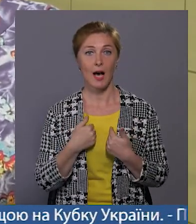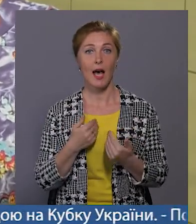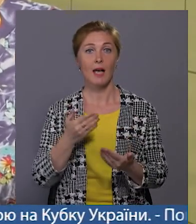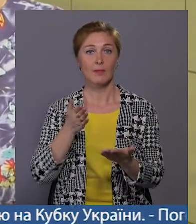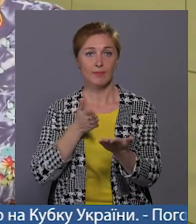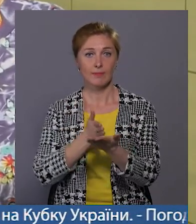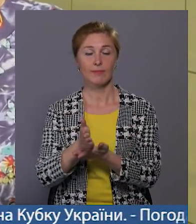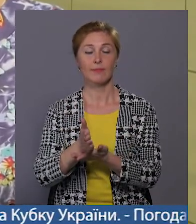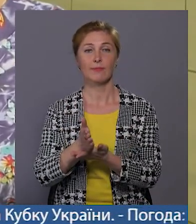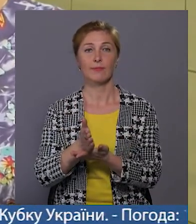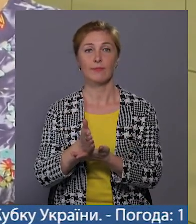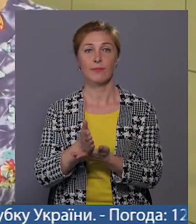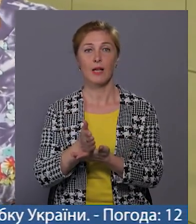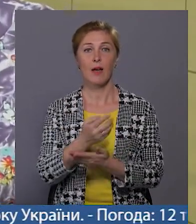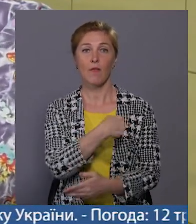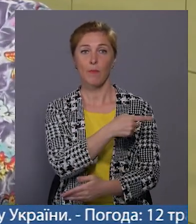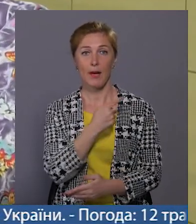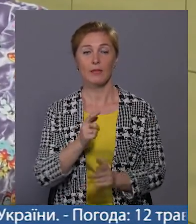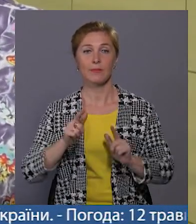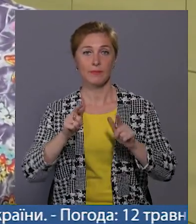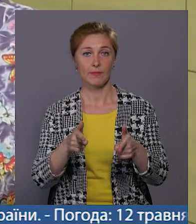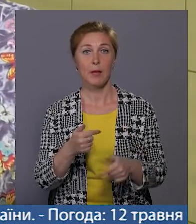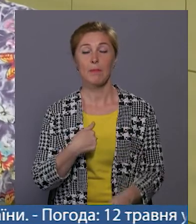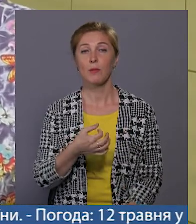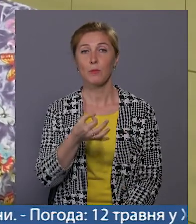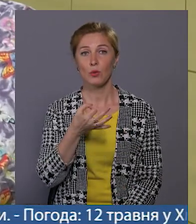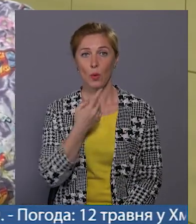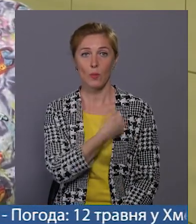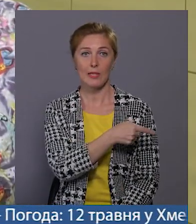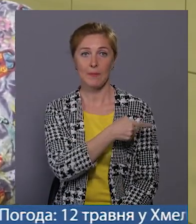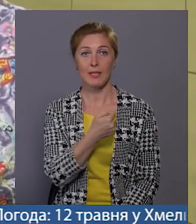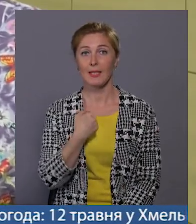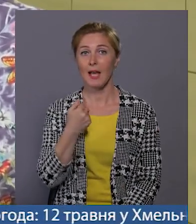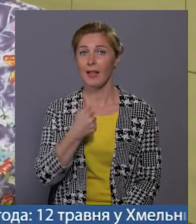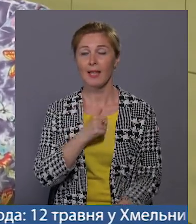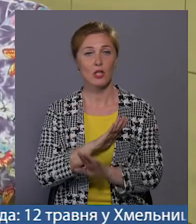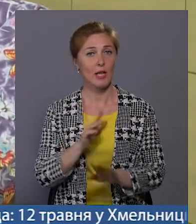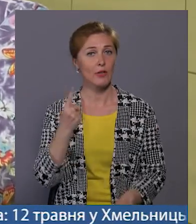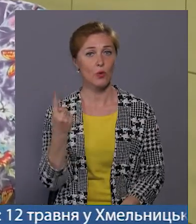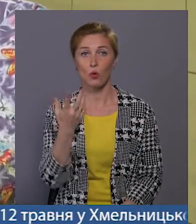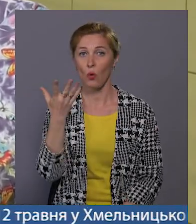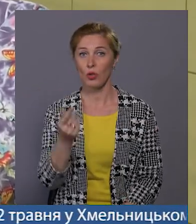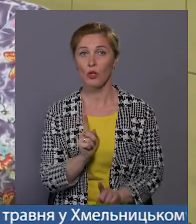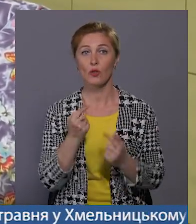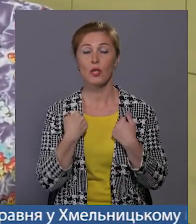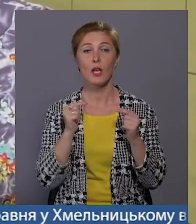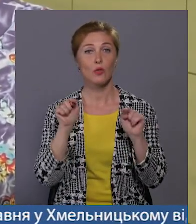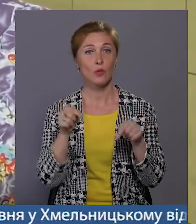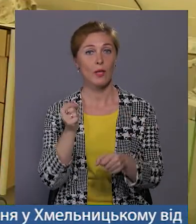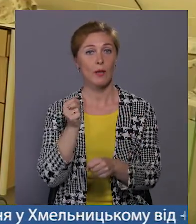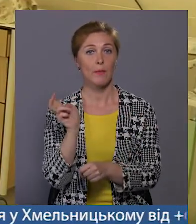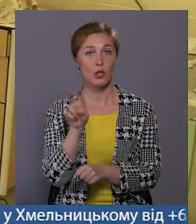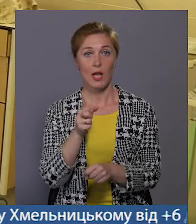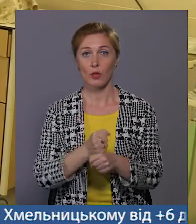цілінаправно йшла в медицину, тому що мені подобається медицина. І я не жалію ні одного дня, що я сюди прийшла на